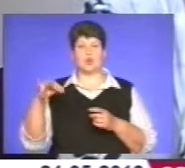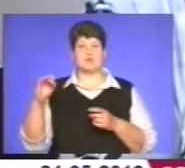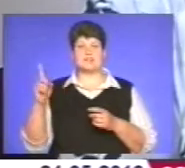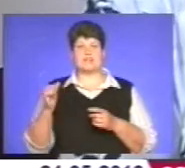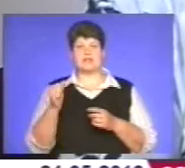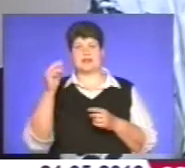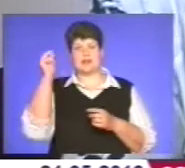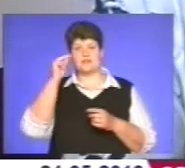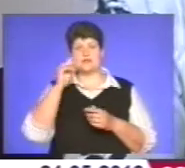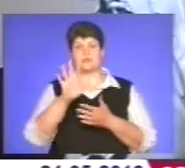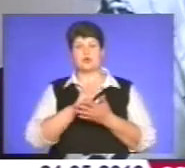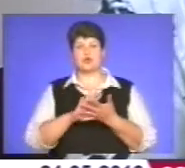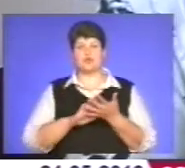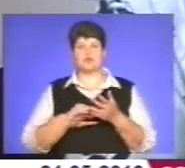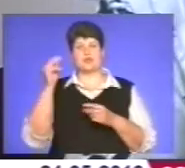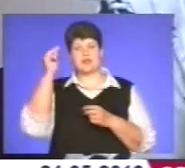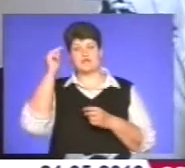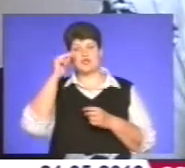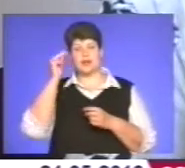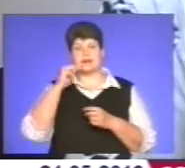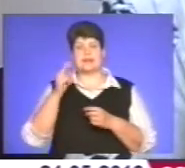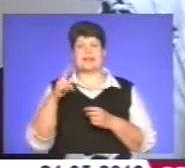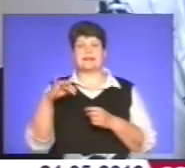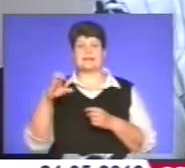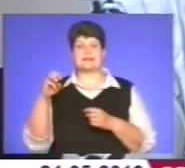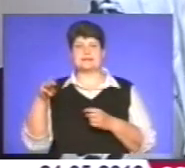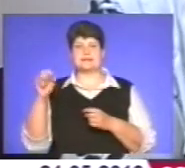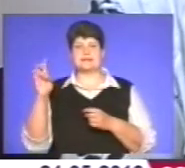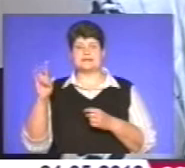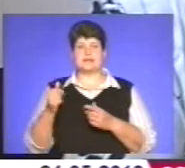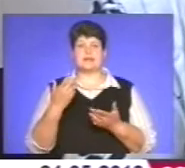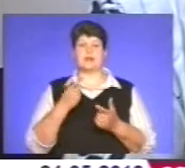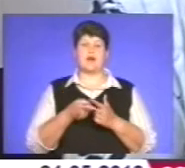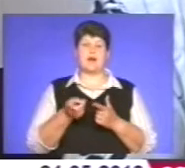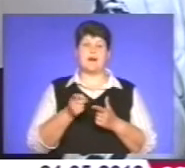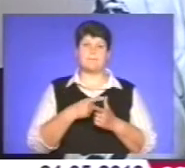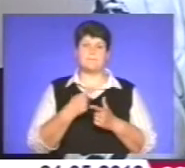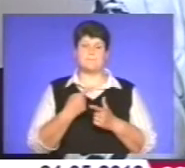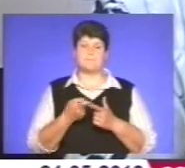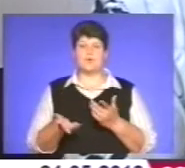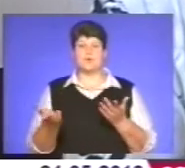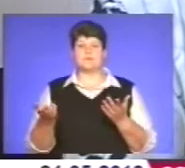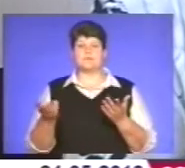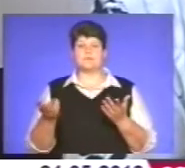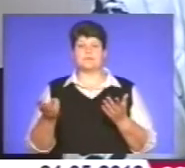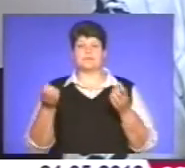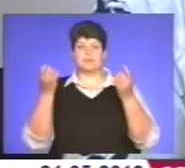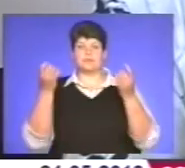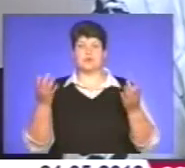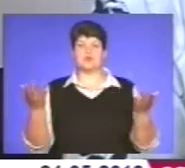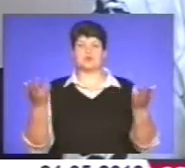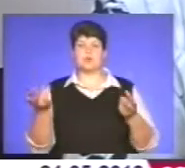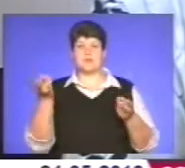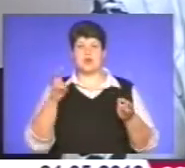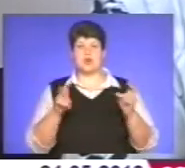вони продовжують навчання або дистанційно, або просто